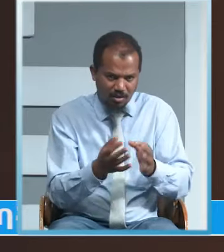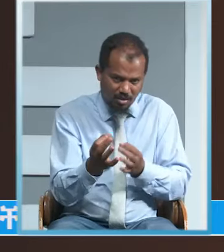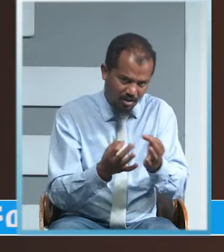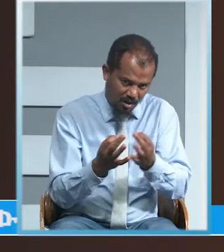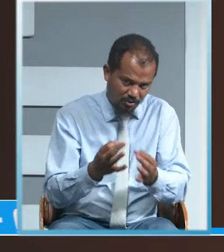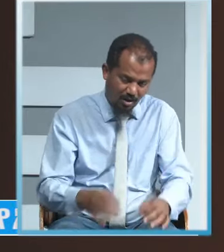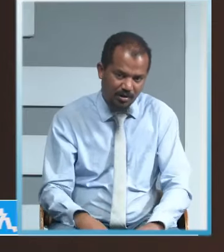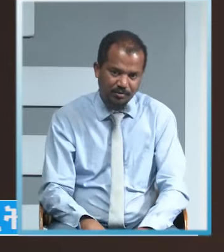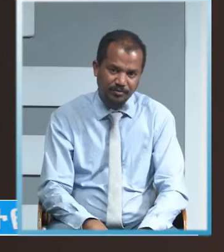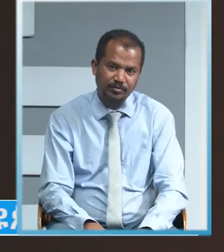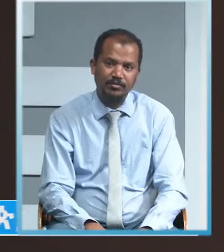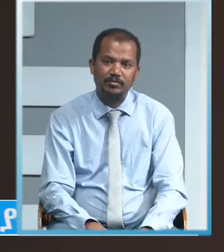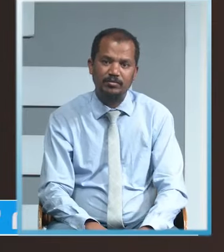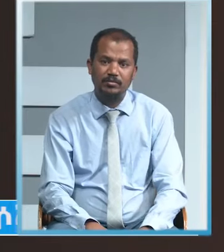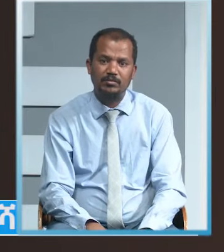ተገልጿል።